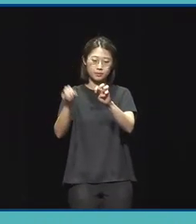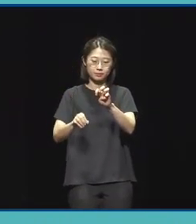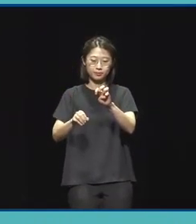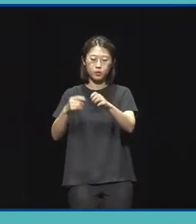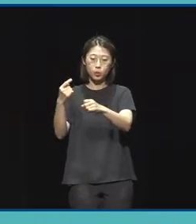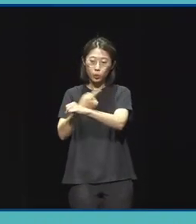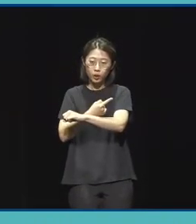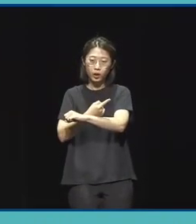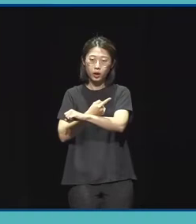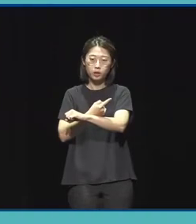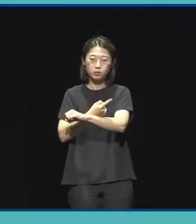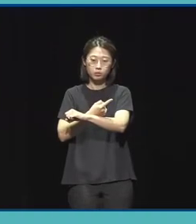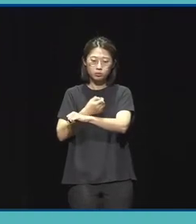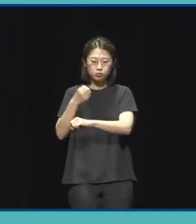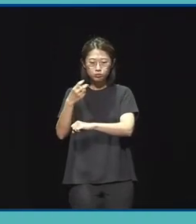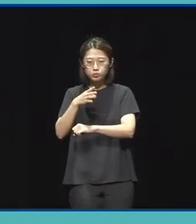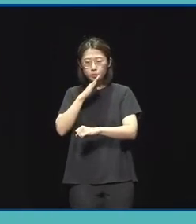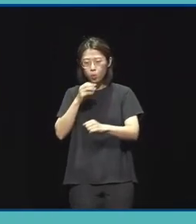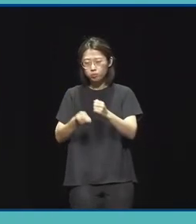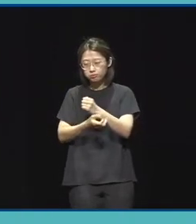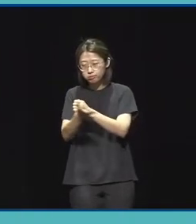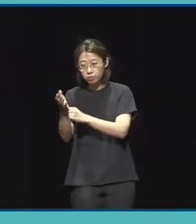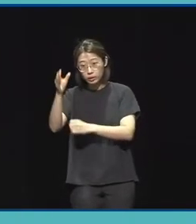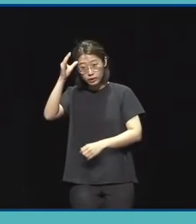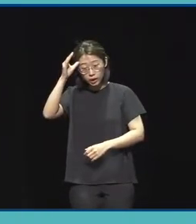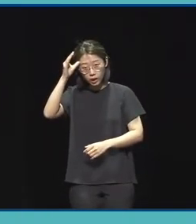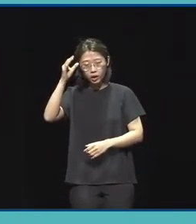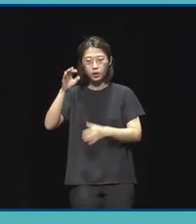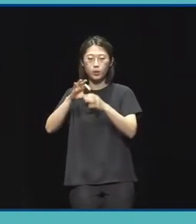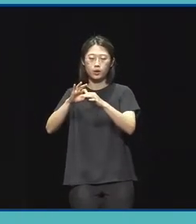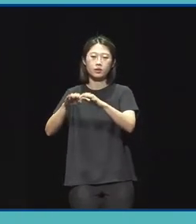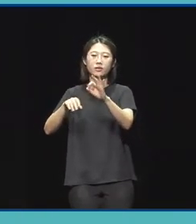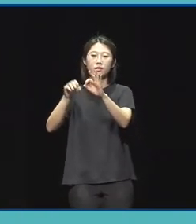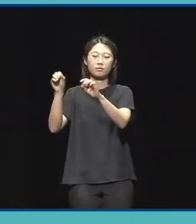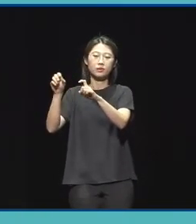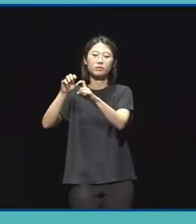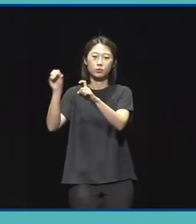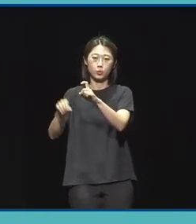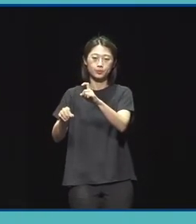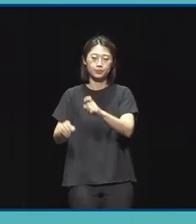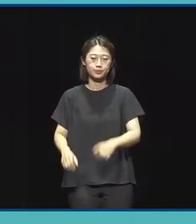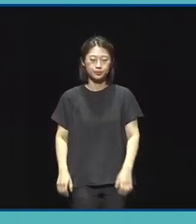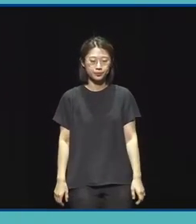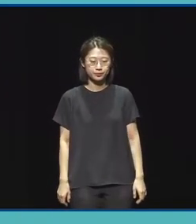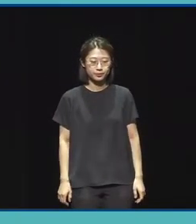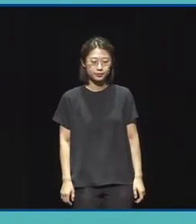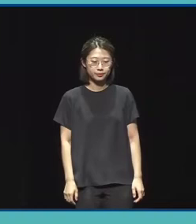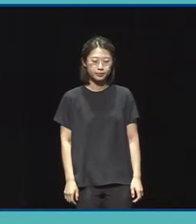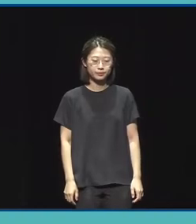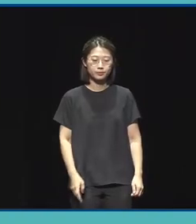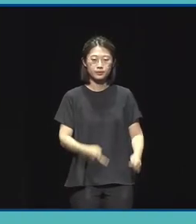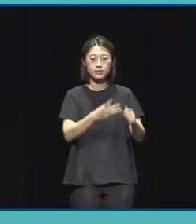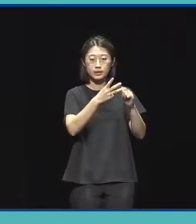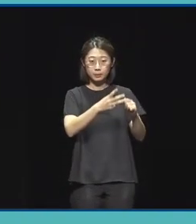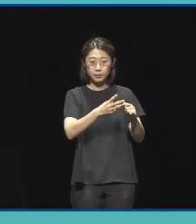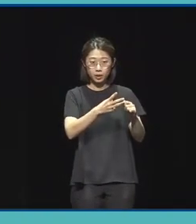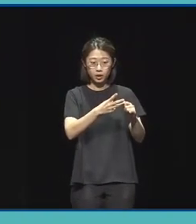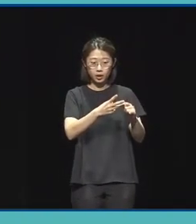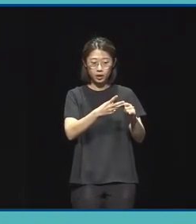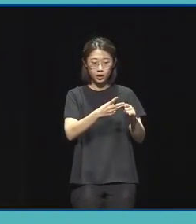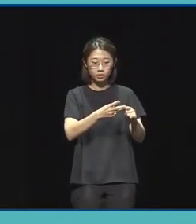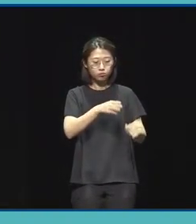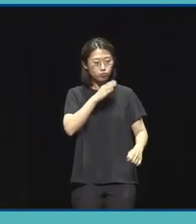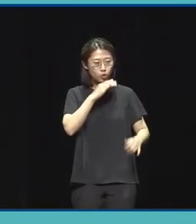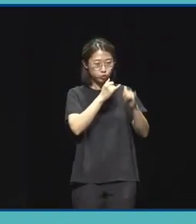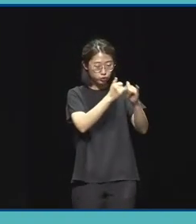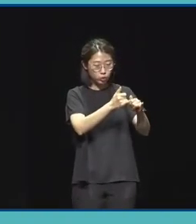이후에 재창작 되어줄 수 있는 다양한 기대효과들이 10% 이렇게 구성되어 있습니다 3,3차 실현 시민은 역시 작품성이 50%